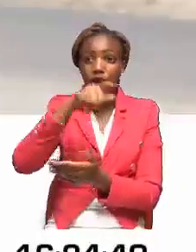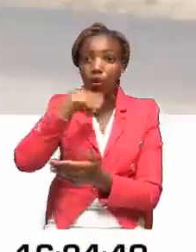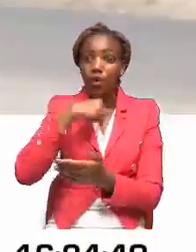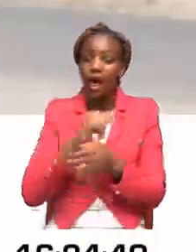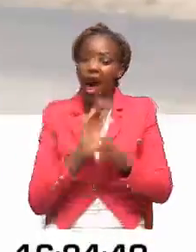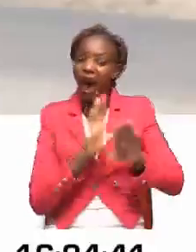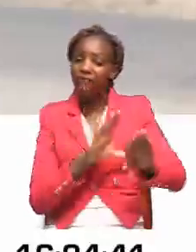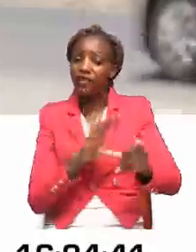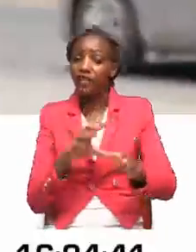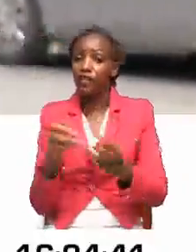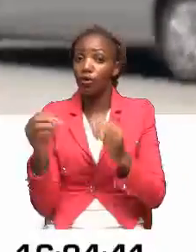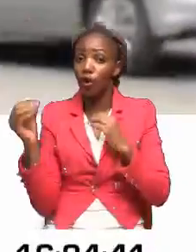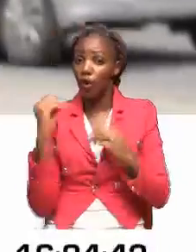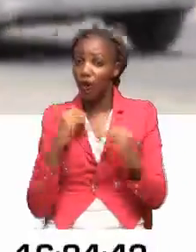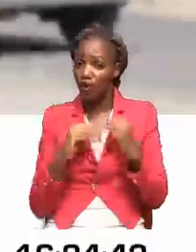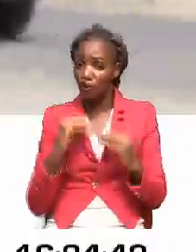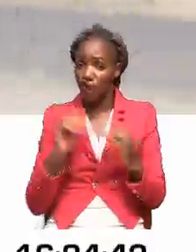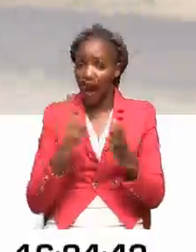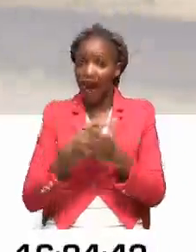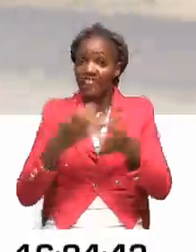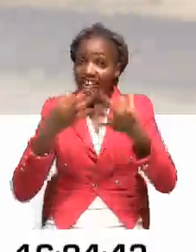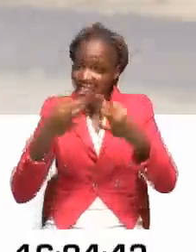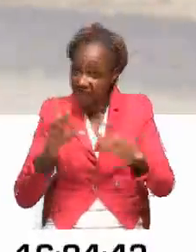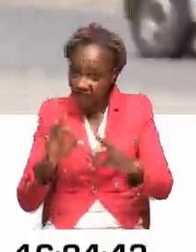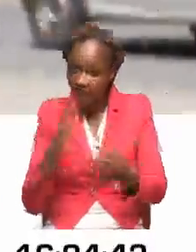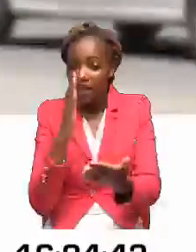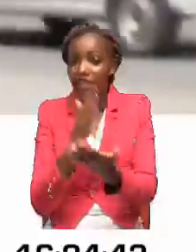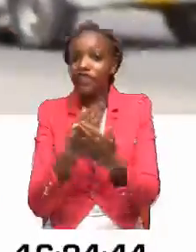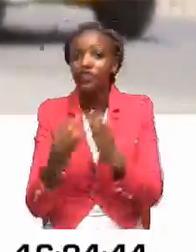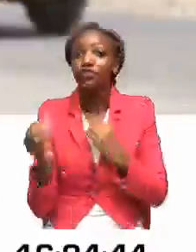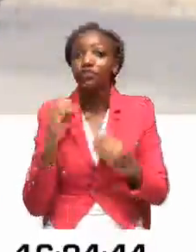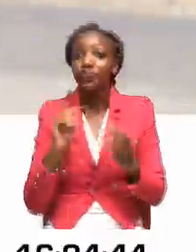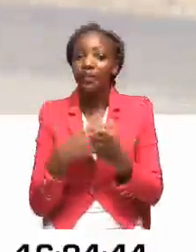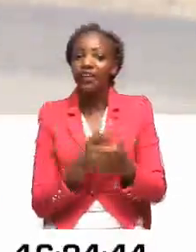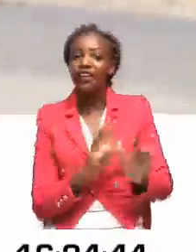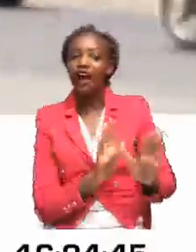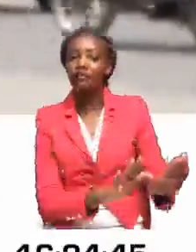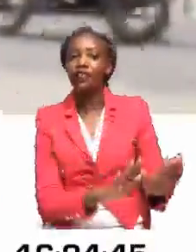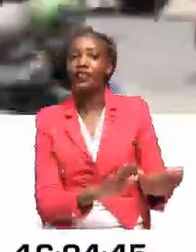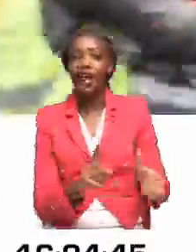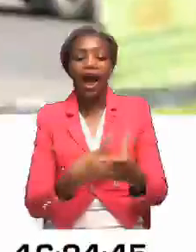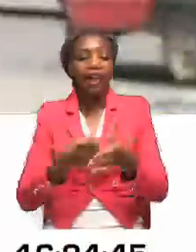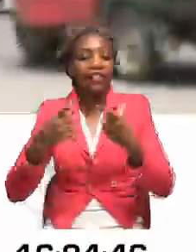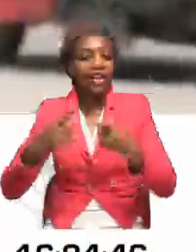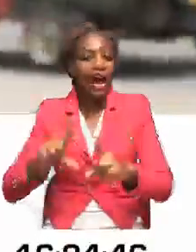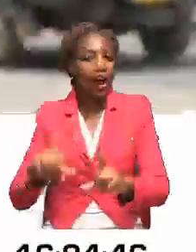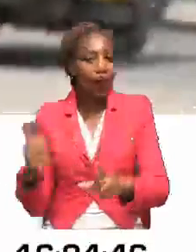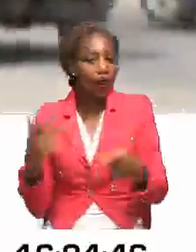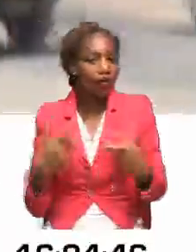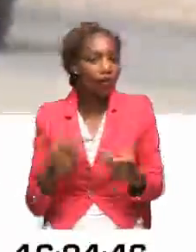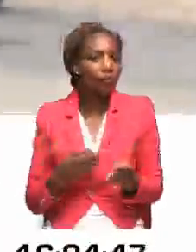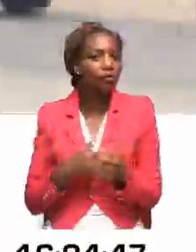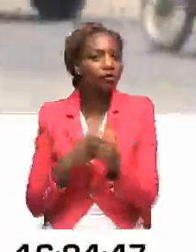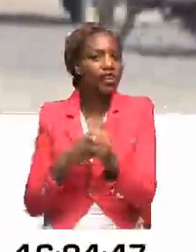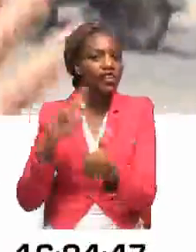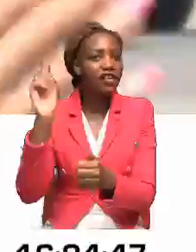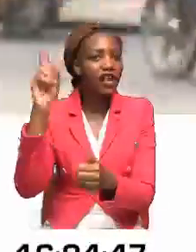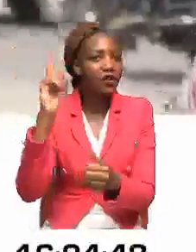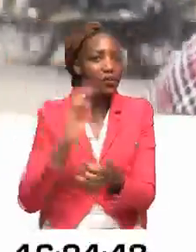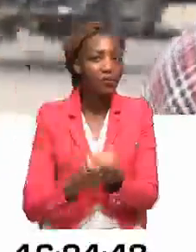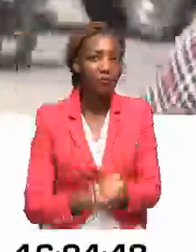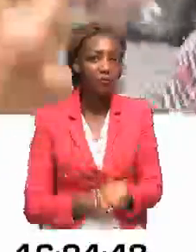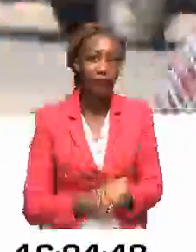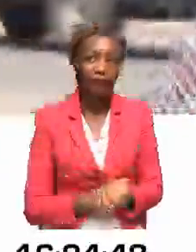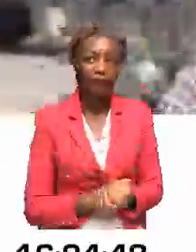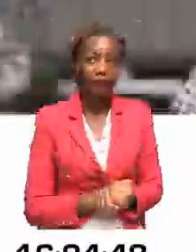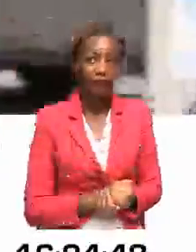ufisadi. So akipatikana na ufisadi, basi akae kando, wengine waendelee. Yes. Asante sana. Kwa dakika